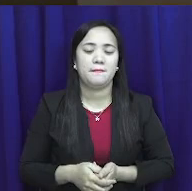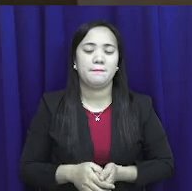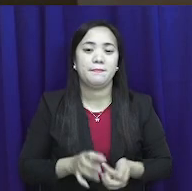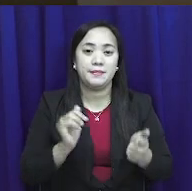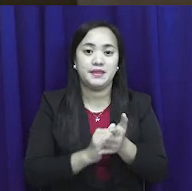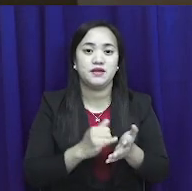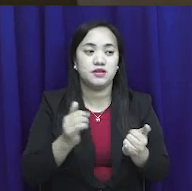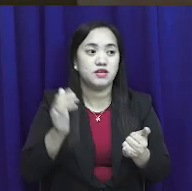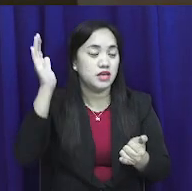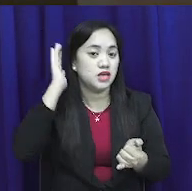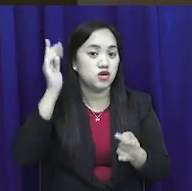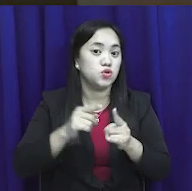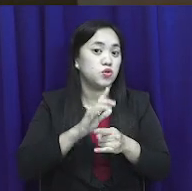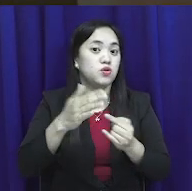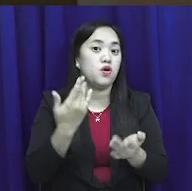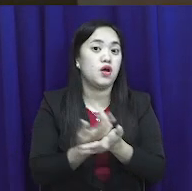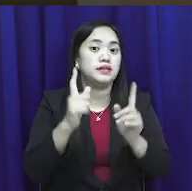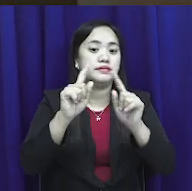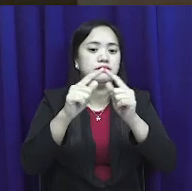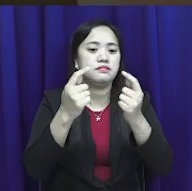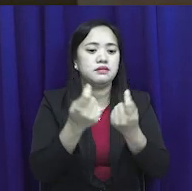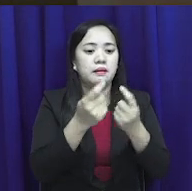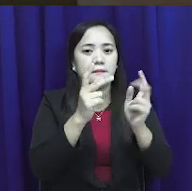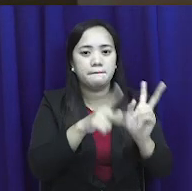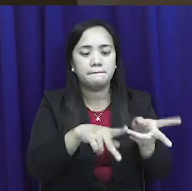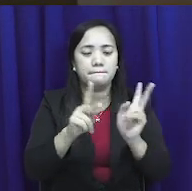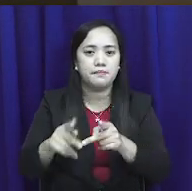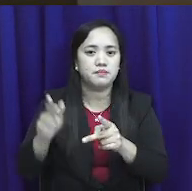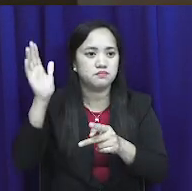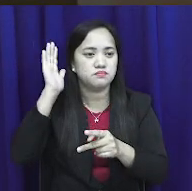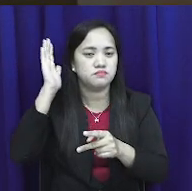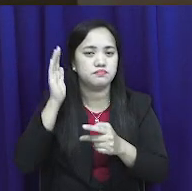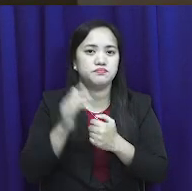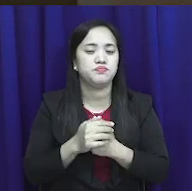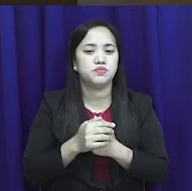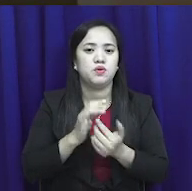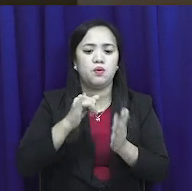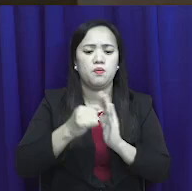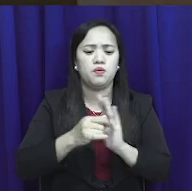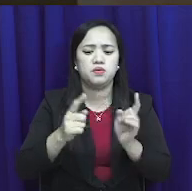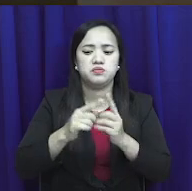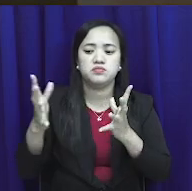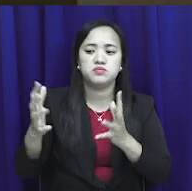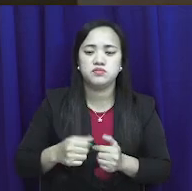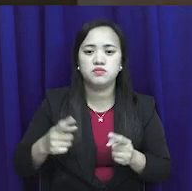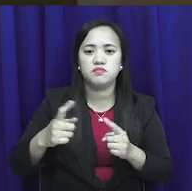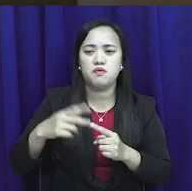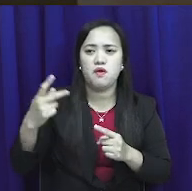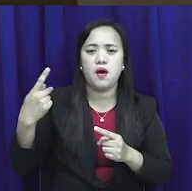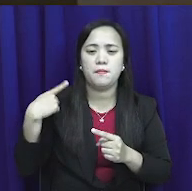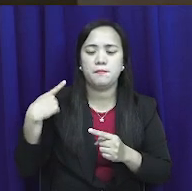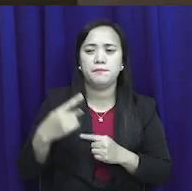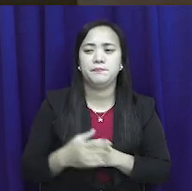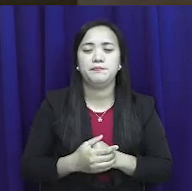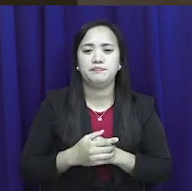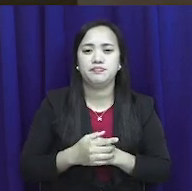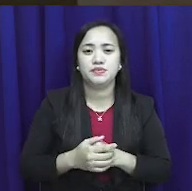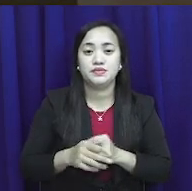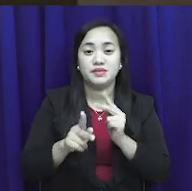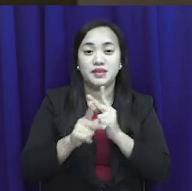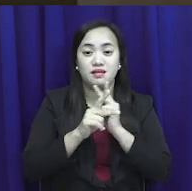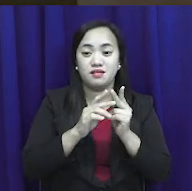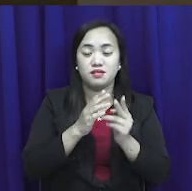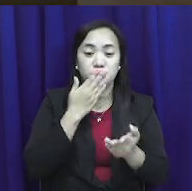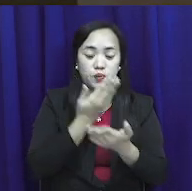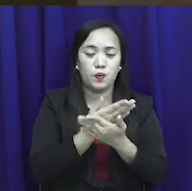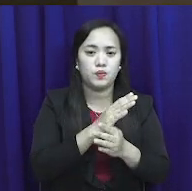aan Baka kasi ang aabangan niyo baka dadaanin niyo sa lambing para bilhan kayo ng ganito no huwag yun munang isipin ninyo